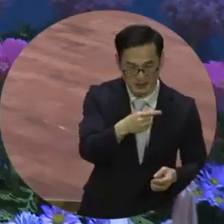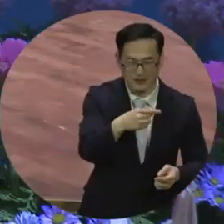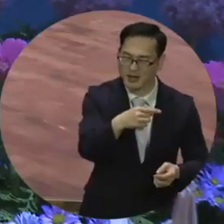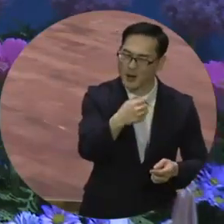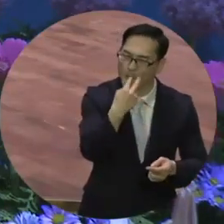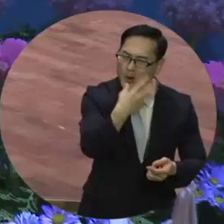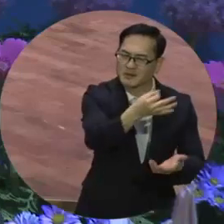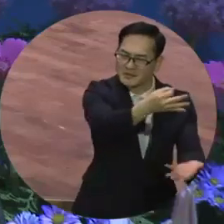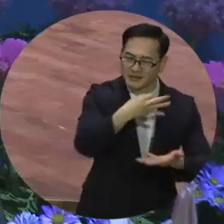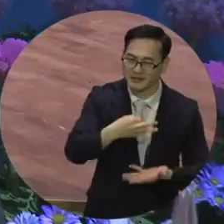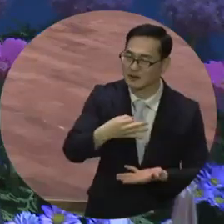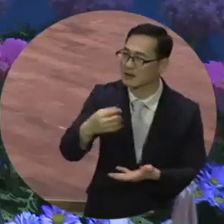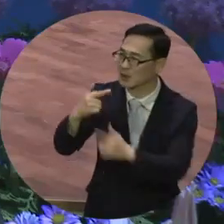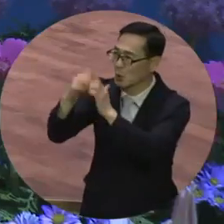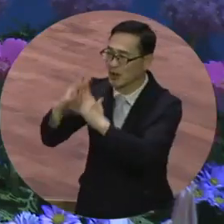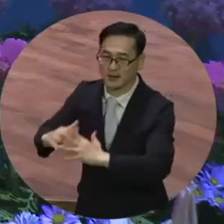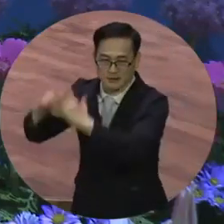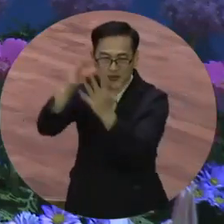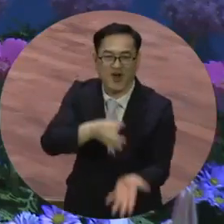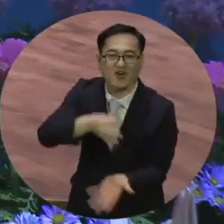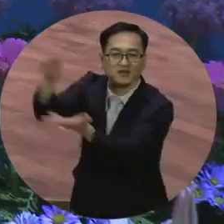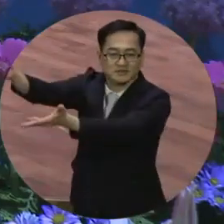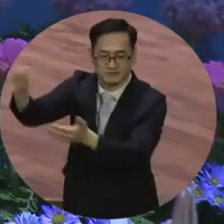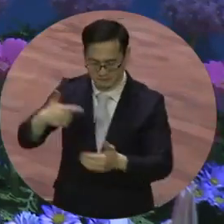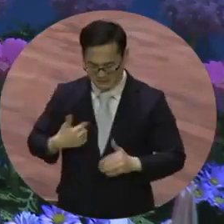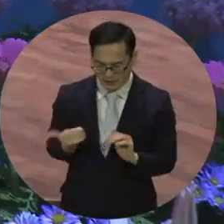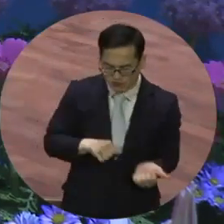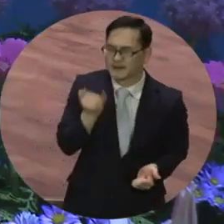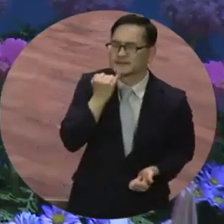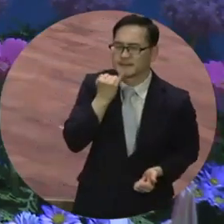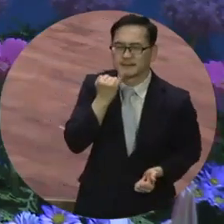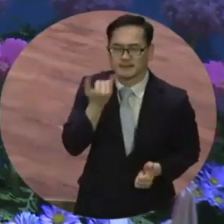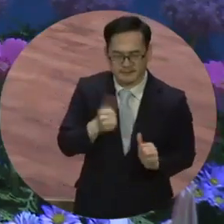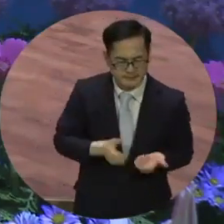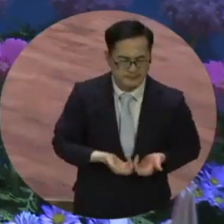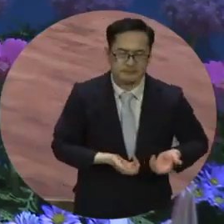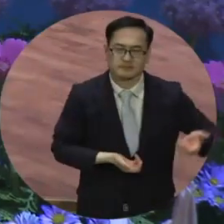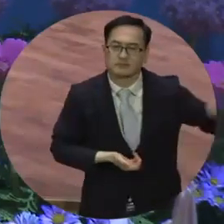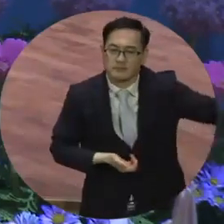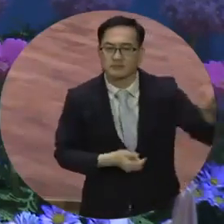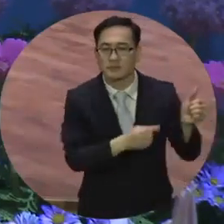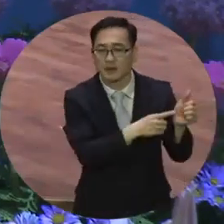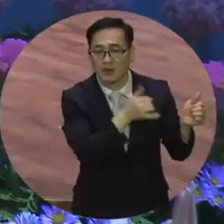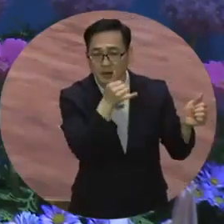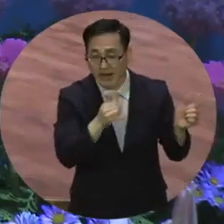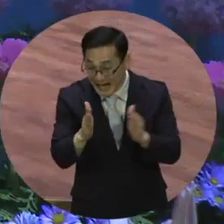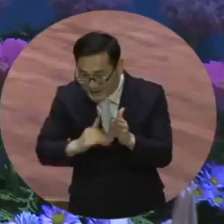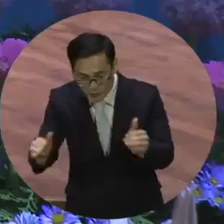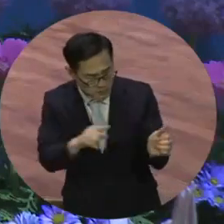거예요. 이게 엄청 많습니다. 제가 할 말을 잊을 정도로